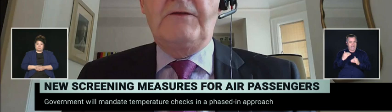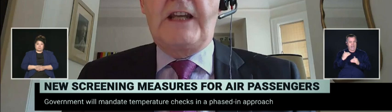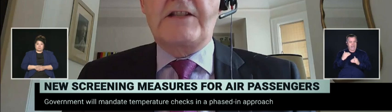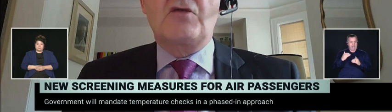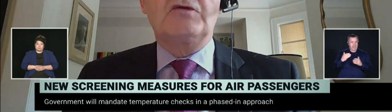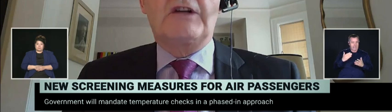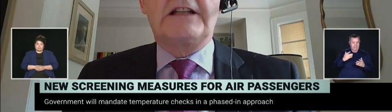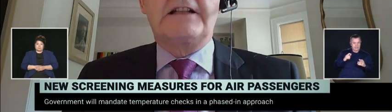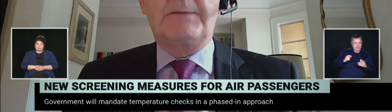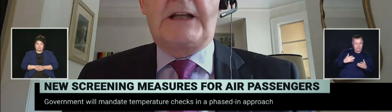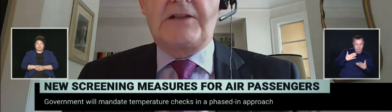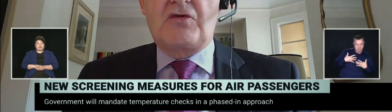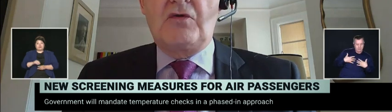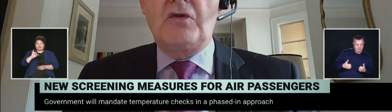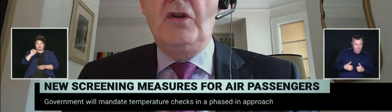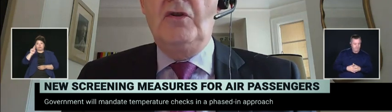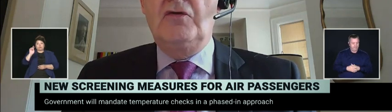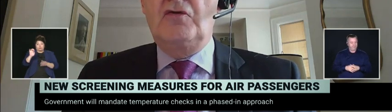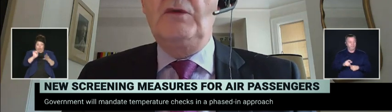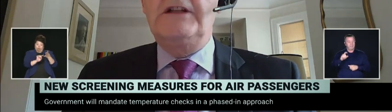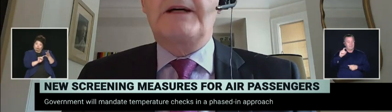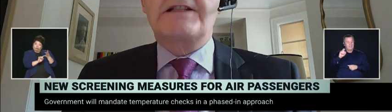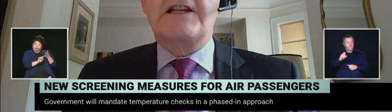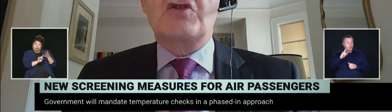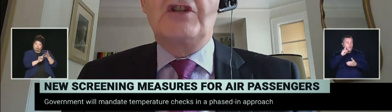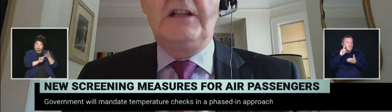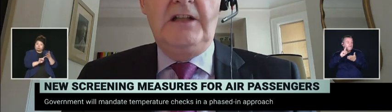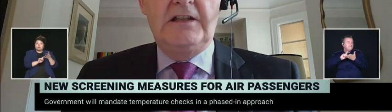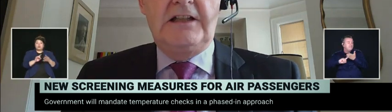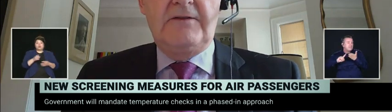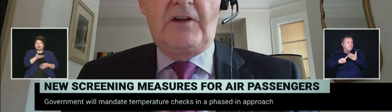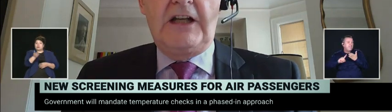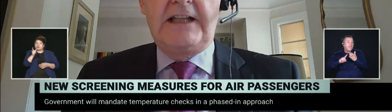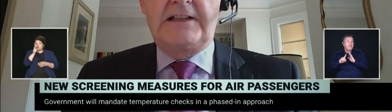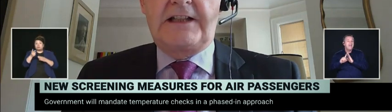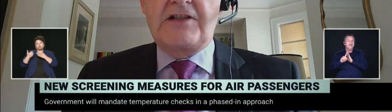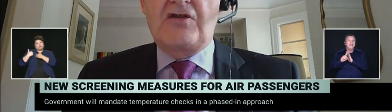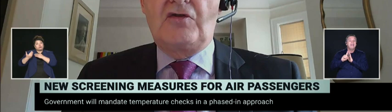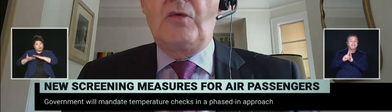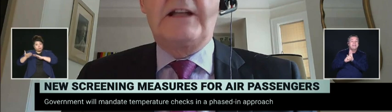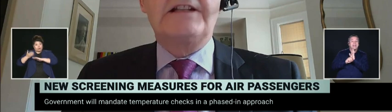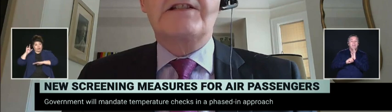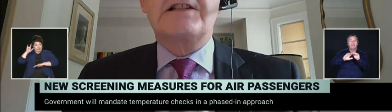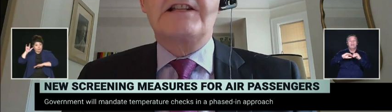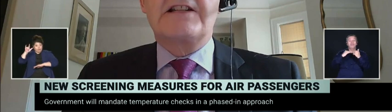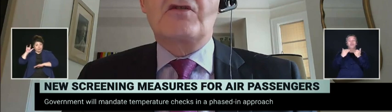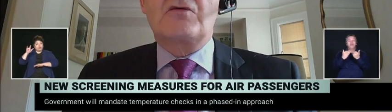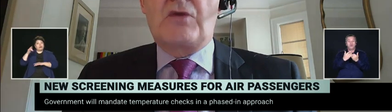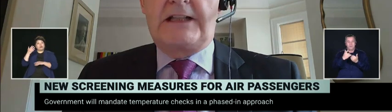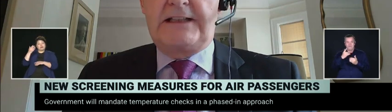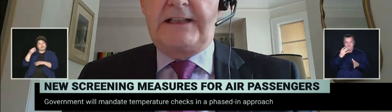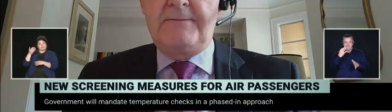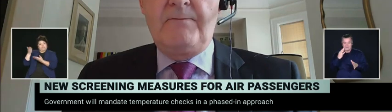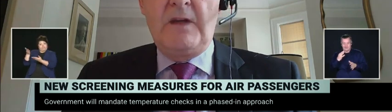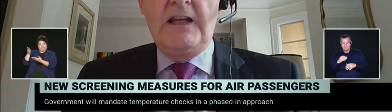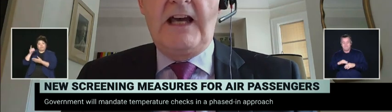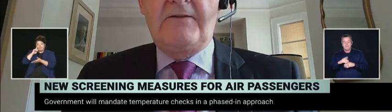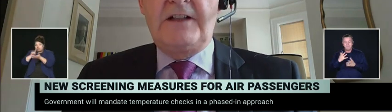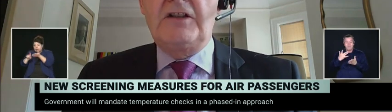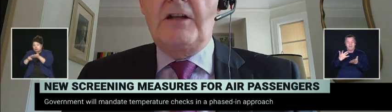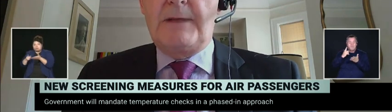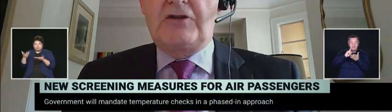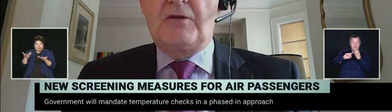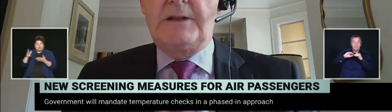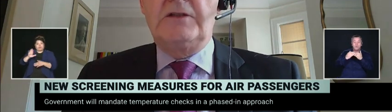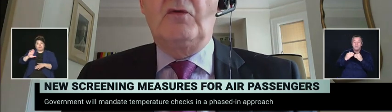une vérification de la température de tous les passagers des vols internationaux à destination du Canada